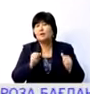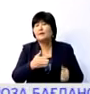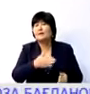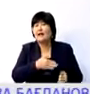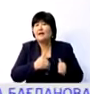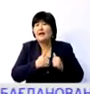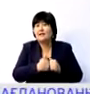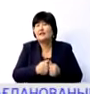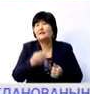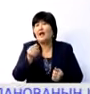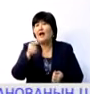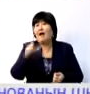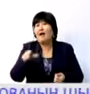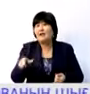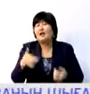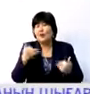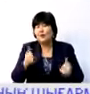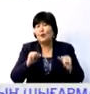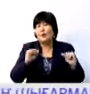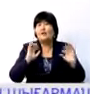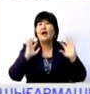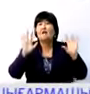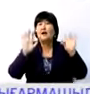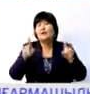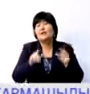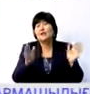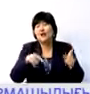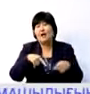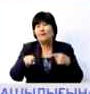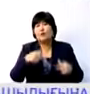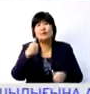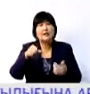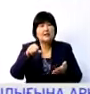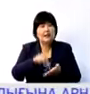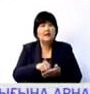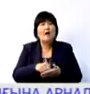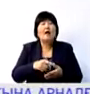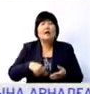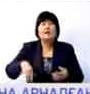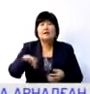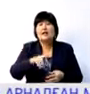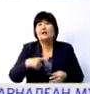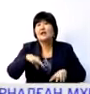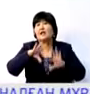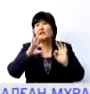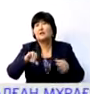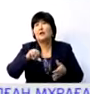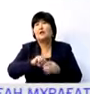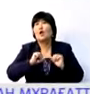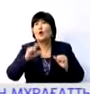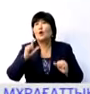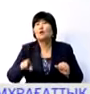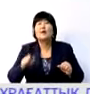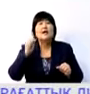серік еткен қаржыгерлер биылғы спартакиадада волейболдан және шағын футболдан сынға түсті. Шаршалаңда шеберлік байқасам деген спортшылардың